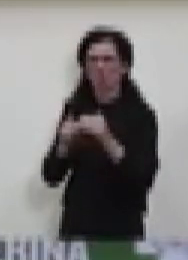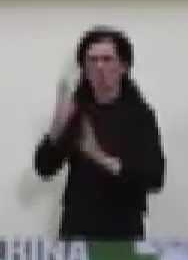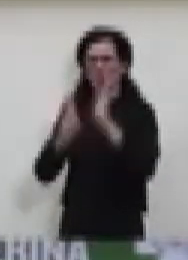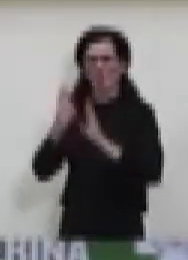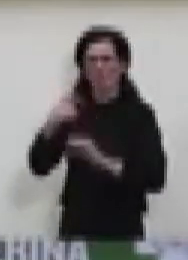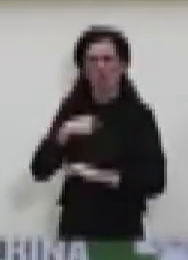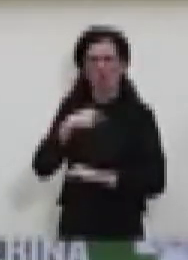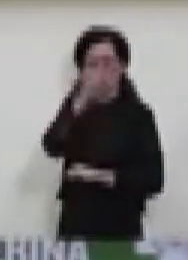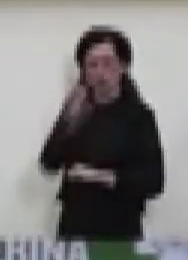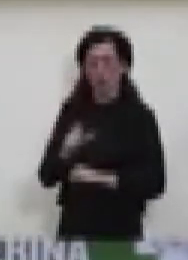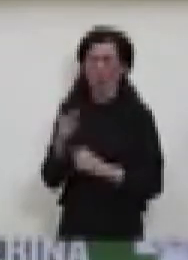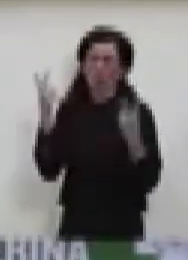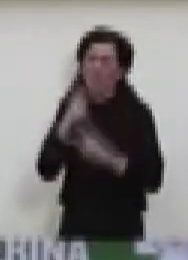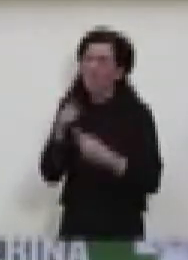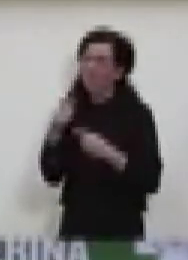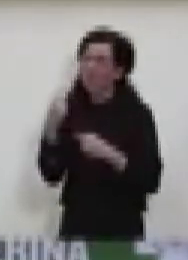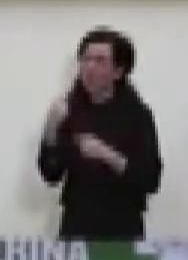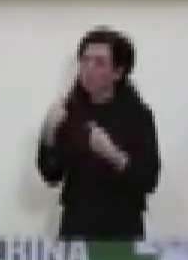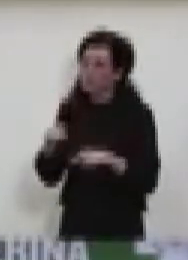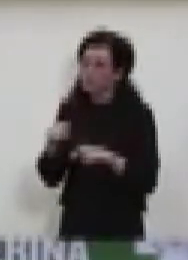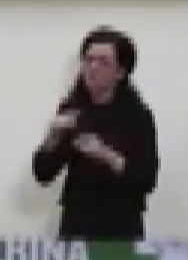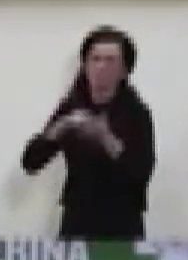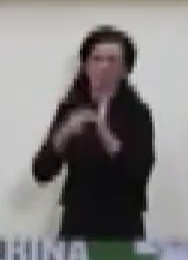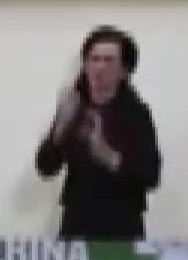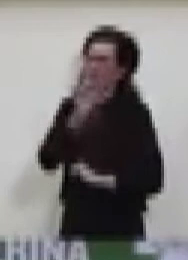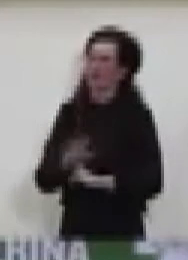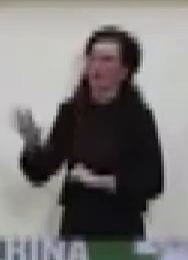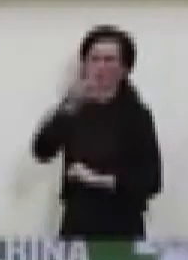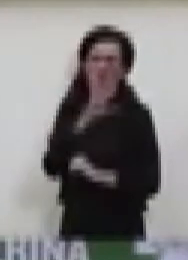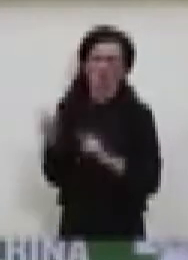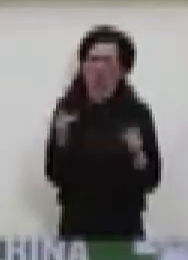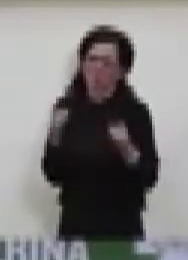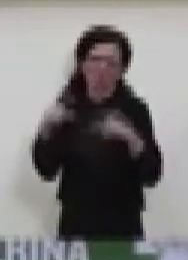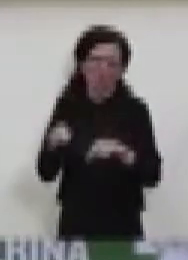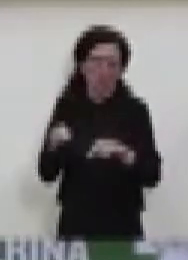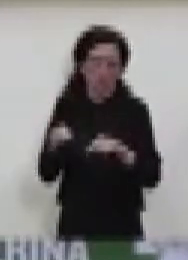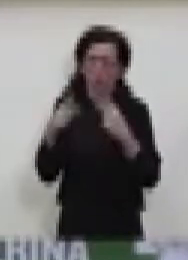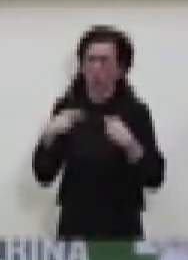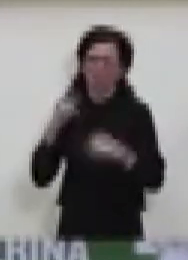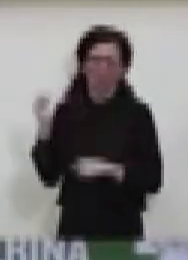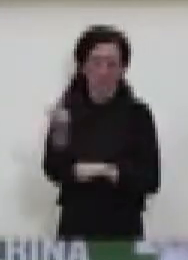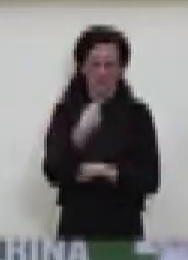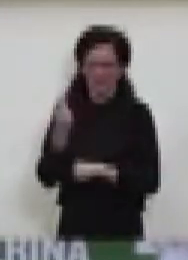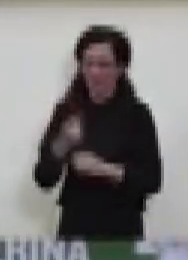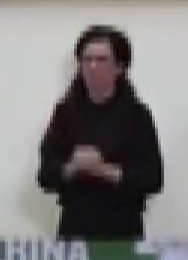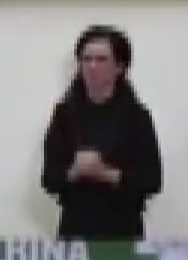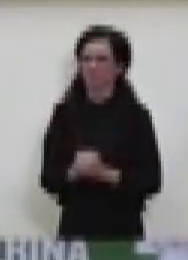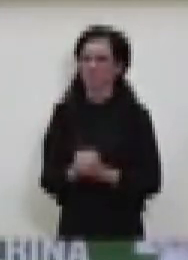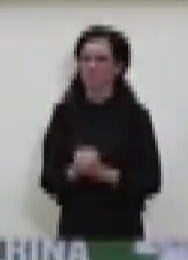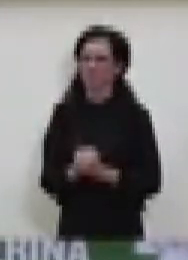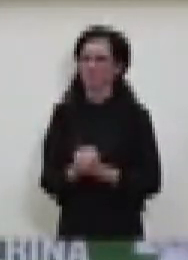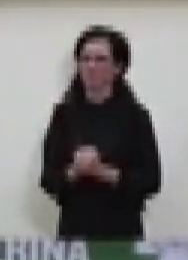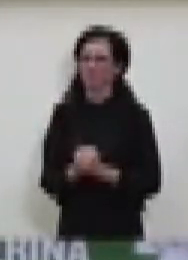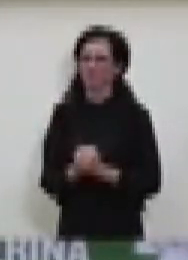un problema dice un po europeo in questo in questo momento le caratteristiche dal punto di vista epidemiologico